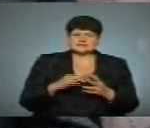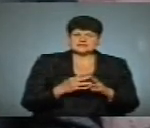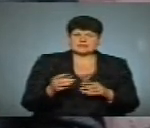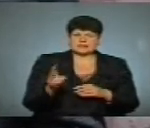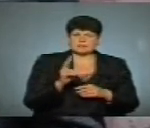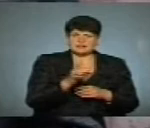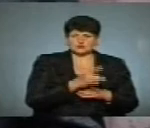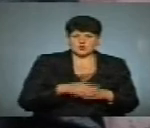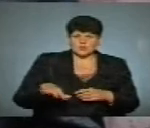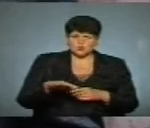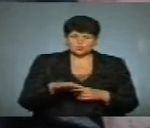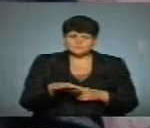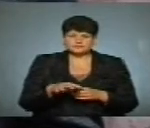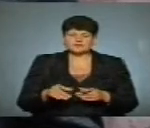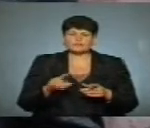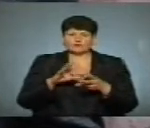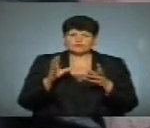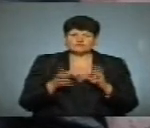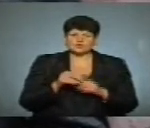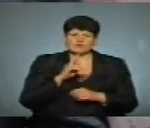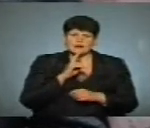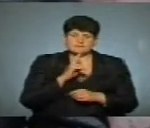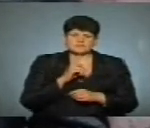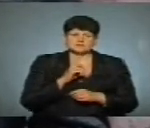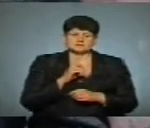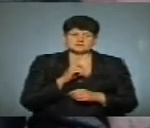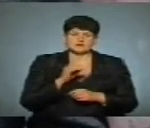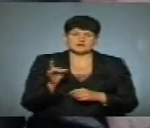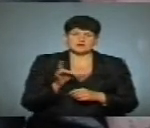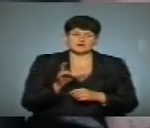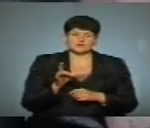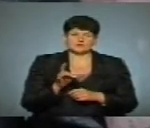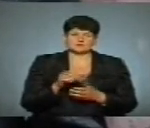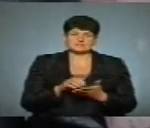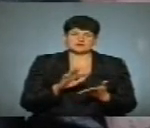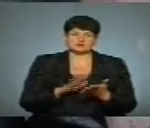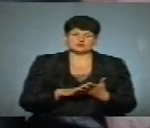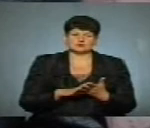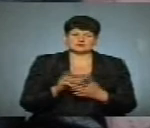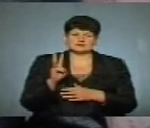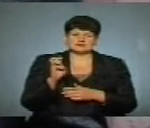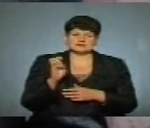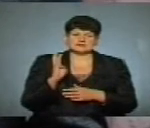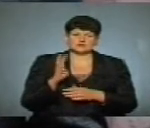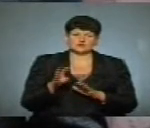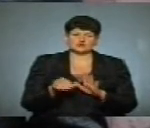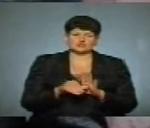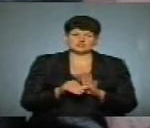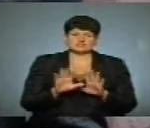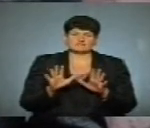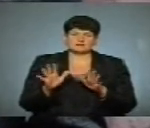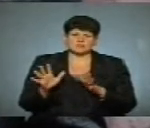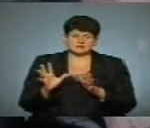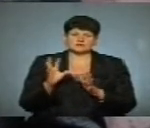району. Таким чином, всього в Кременці – в Кременецькому районі зареєстровано 346 випадків, в